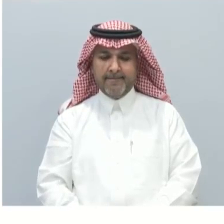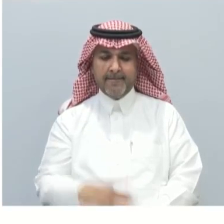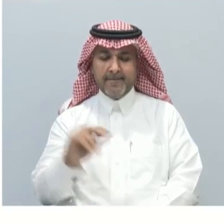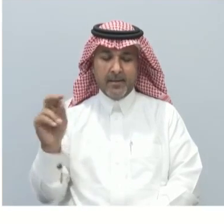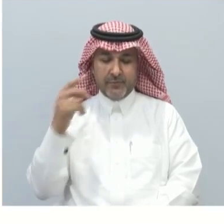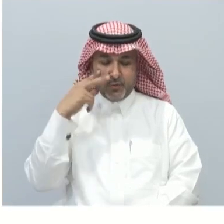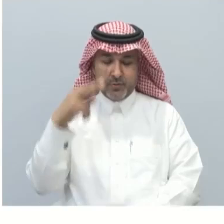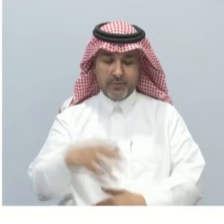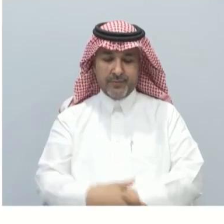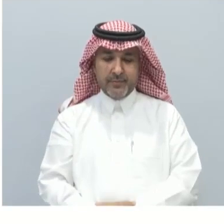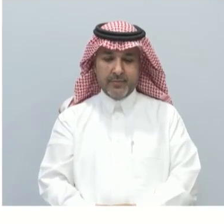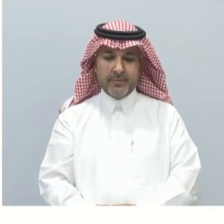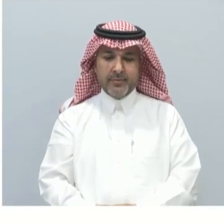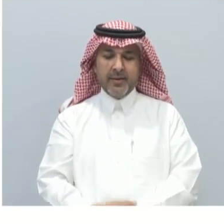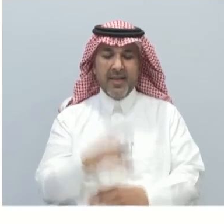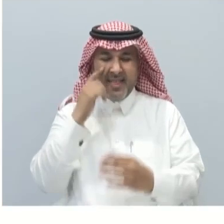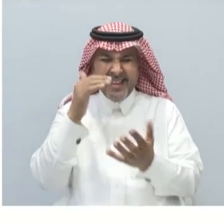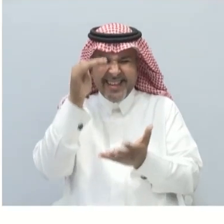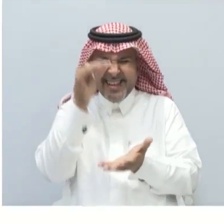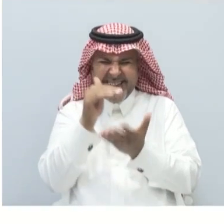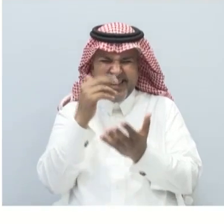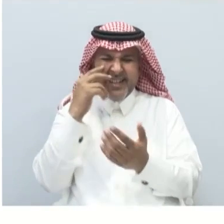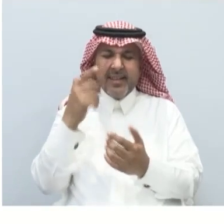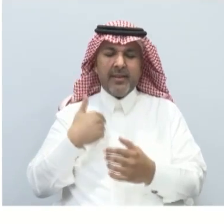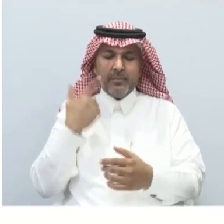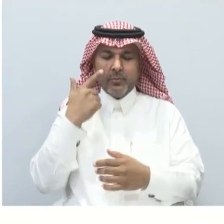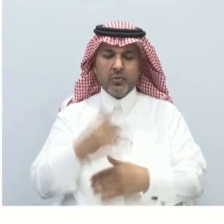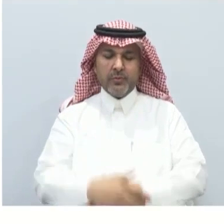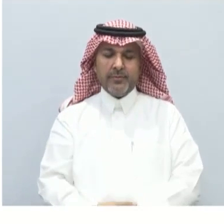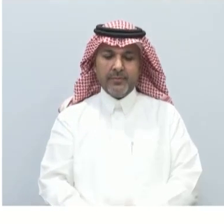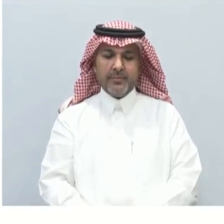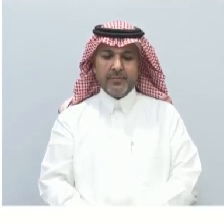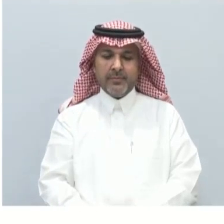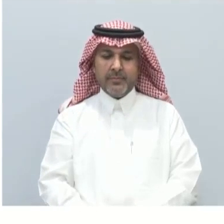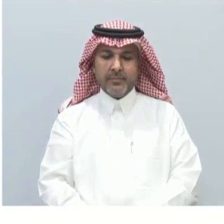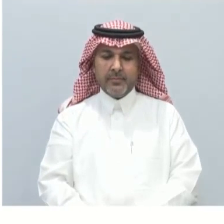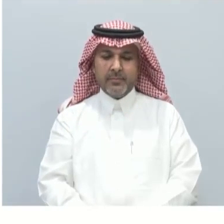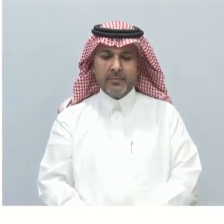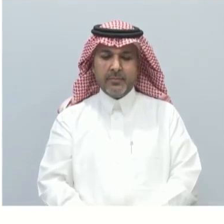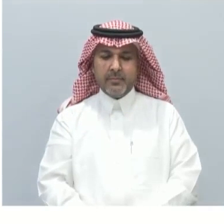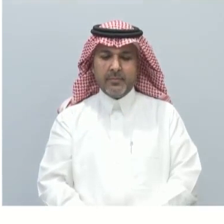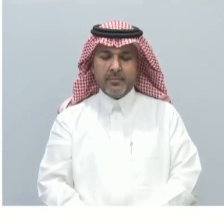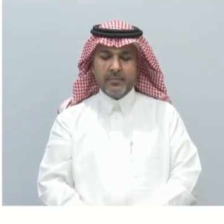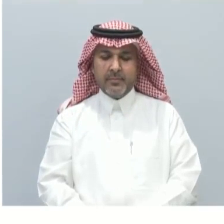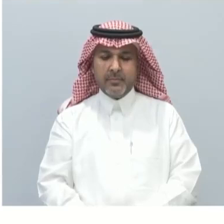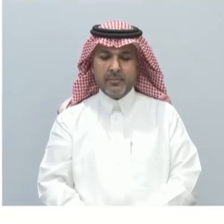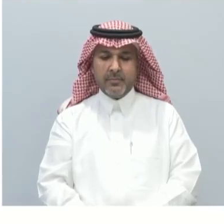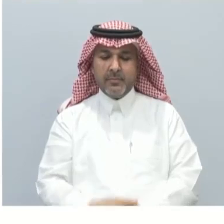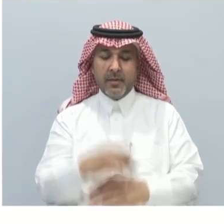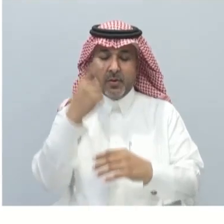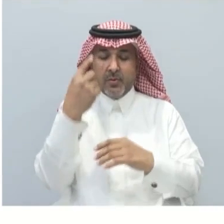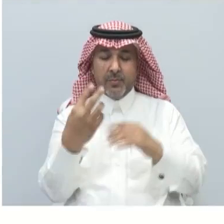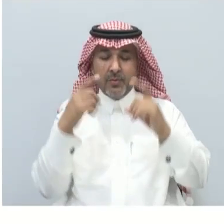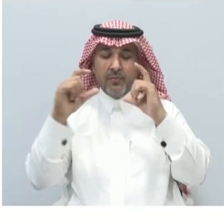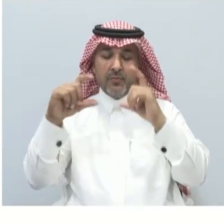السؤال ولكن اعطاني داله تضمحلال اذا هل في فرق لا ما في فرق اذا راح اقول الام هنا هي الربع اس اكس